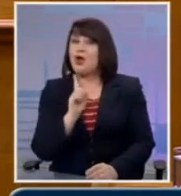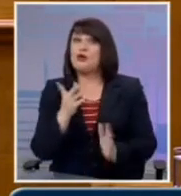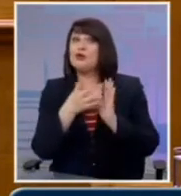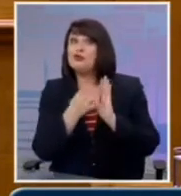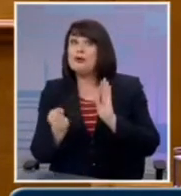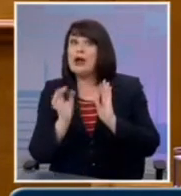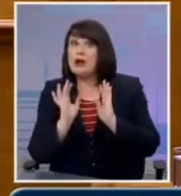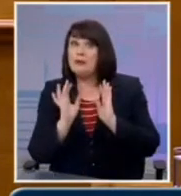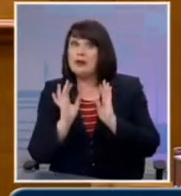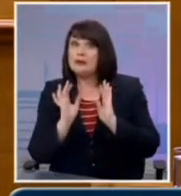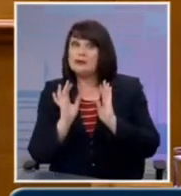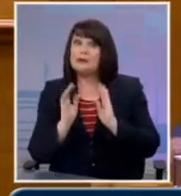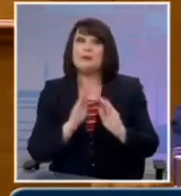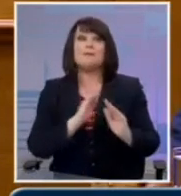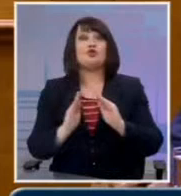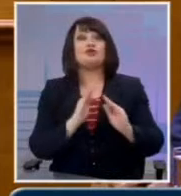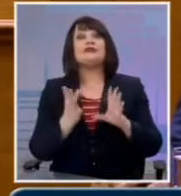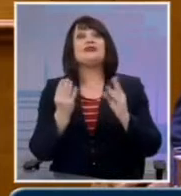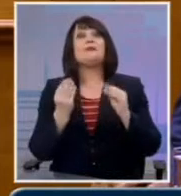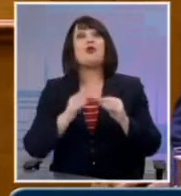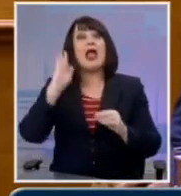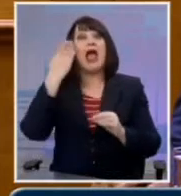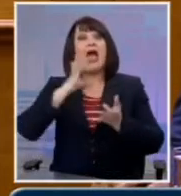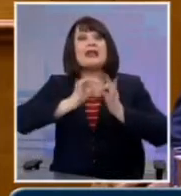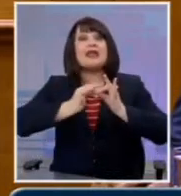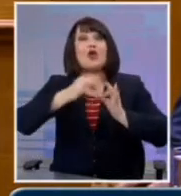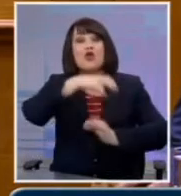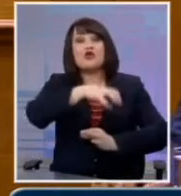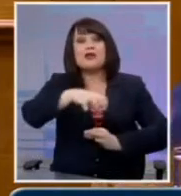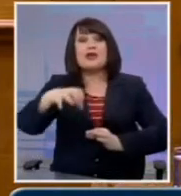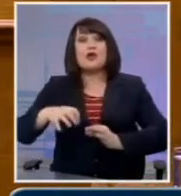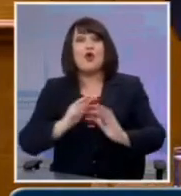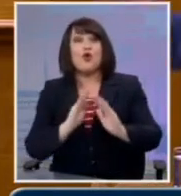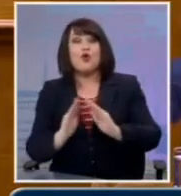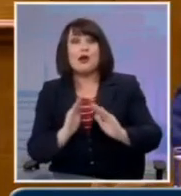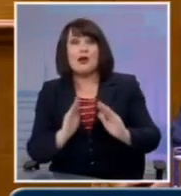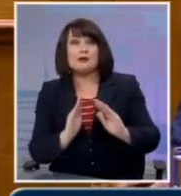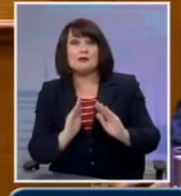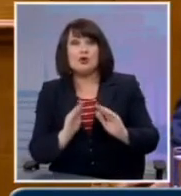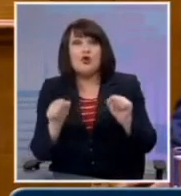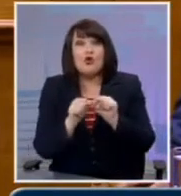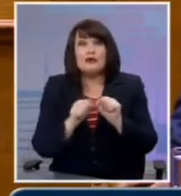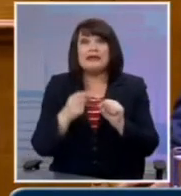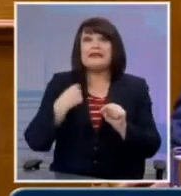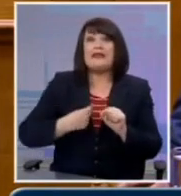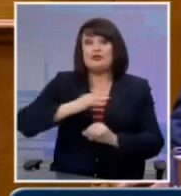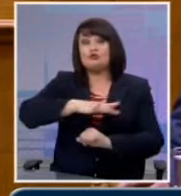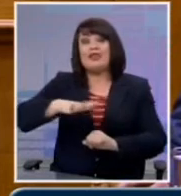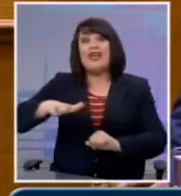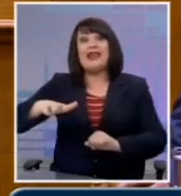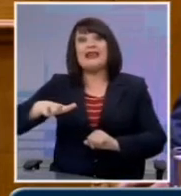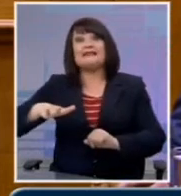εξαιρέθηκε. Η προστασία πολλών αρχαιολογικών χώρων και άλλων περιοχών των παραλυμένιων δήμων.